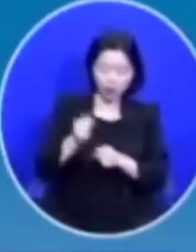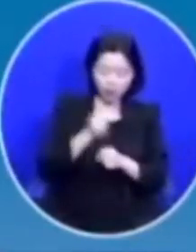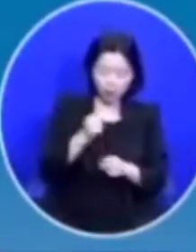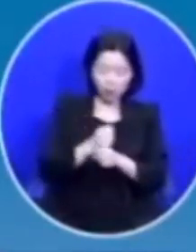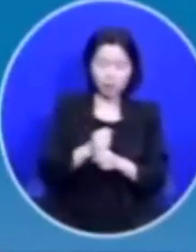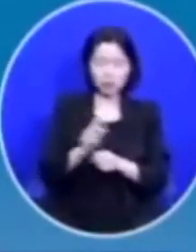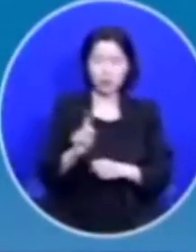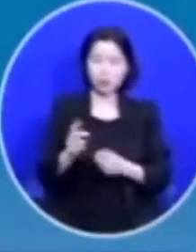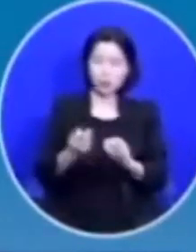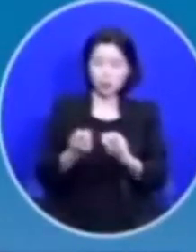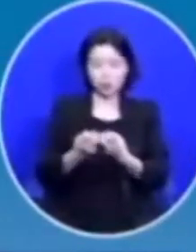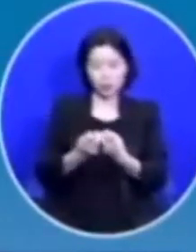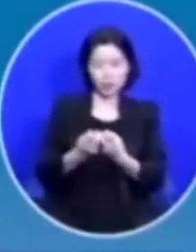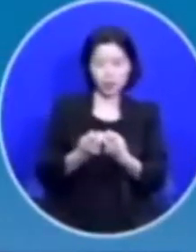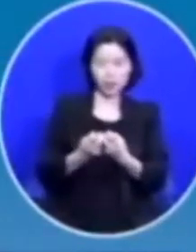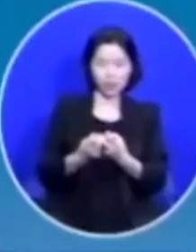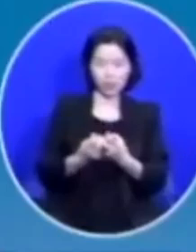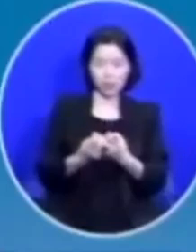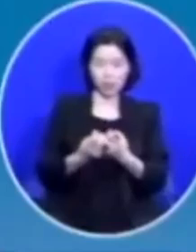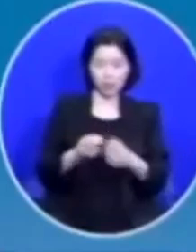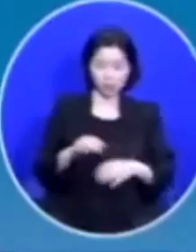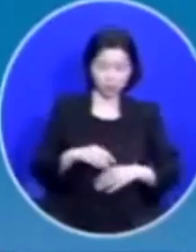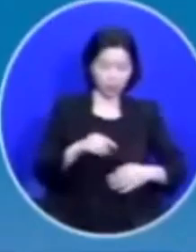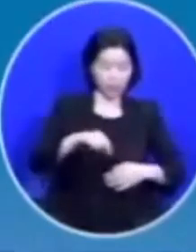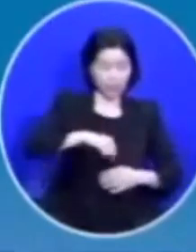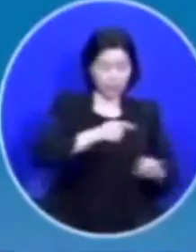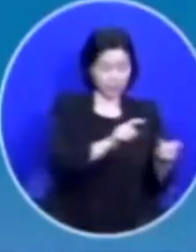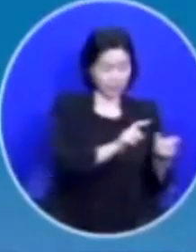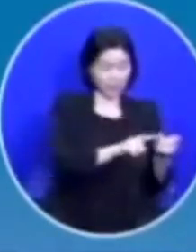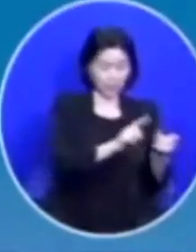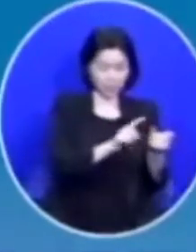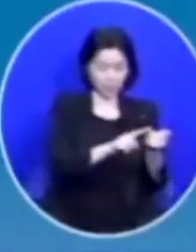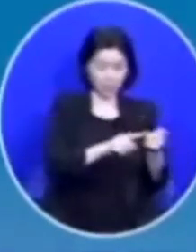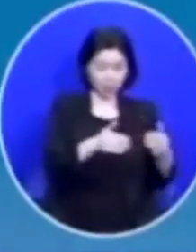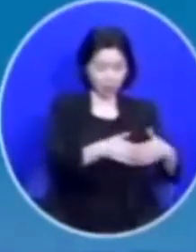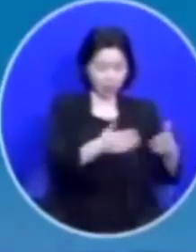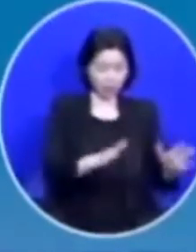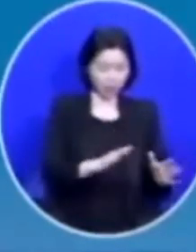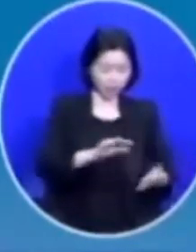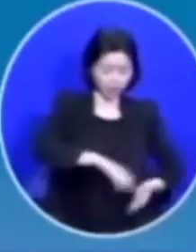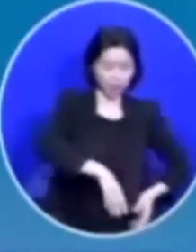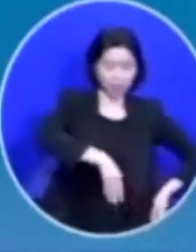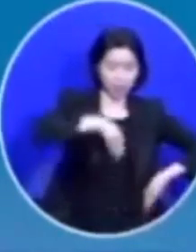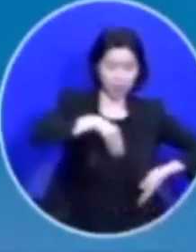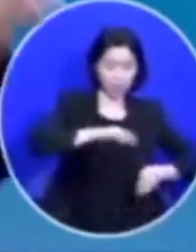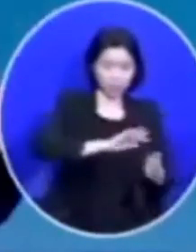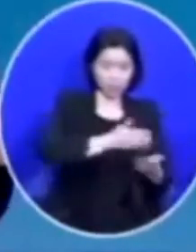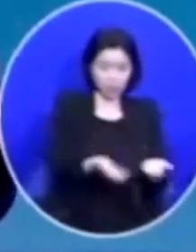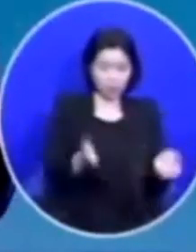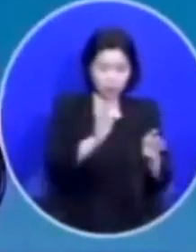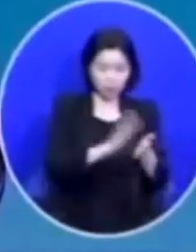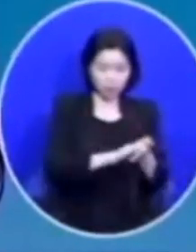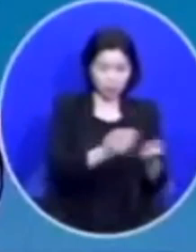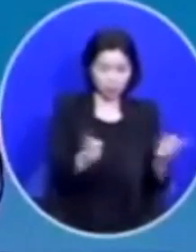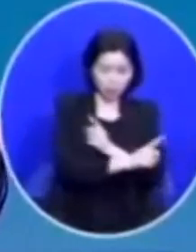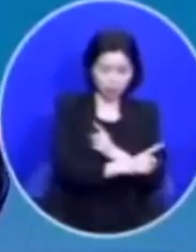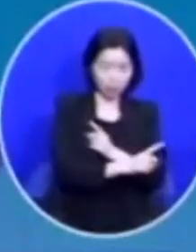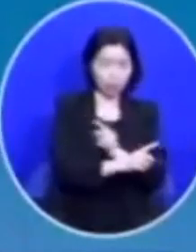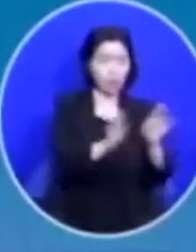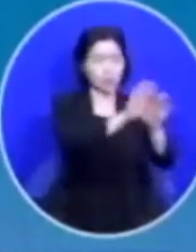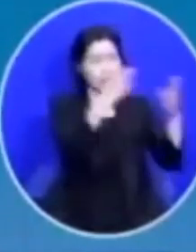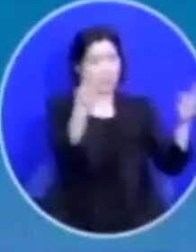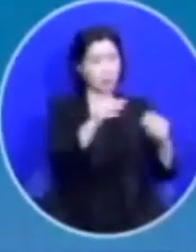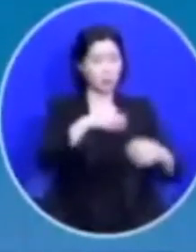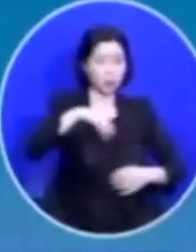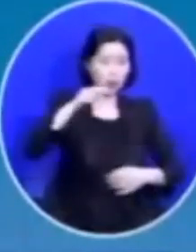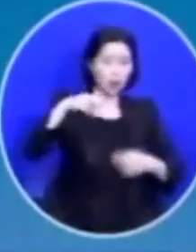있는데 그 아내가 방안에서 남편의 기저귀를 갈아주고 그리고 이제 창문을 열고 왕